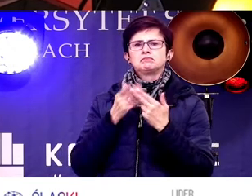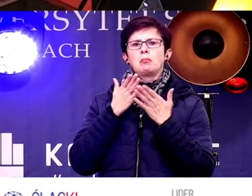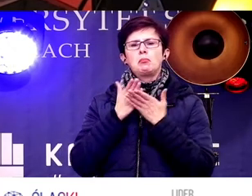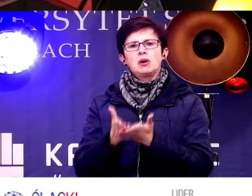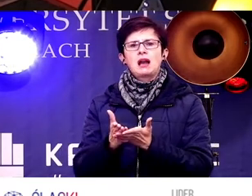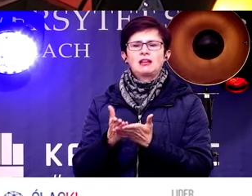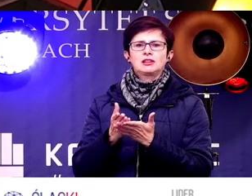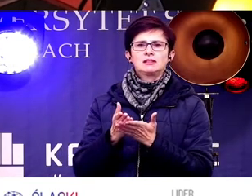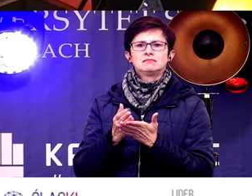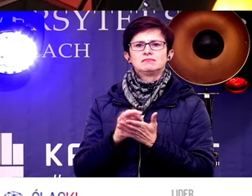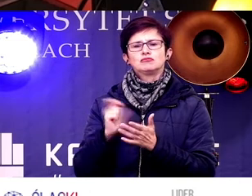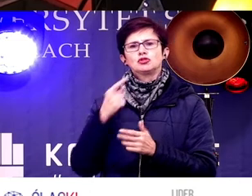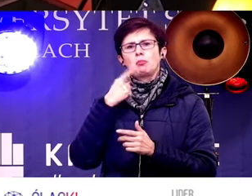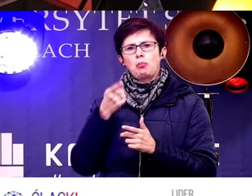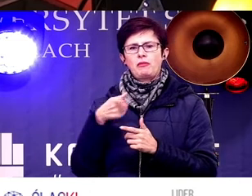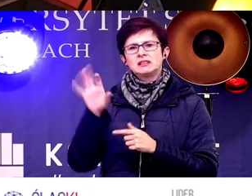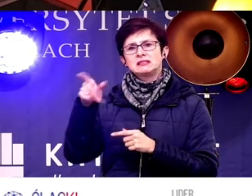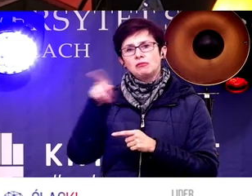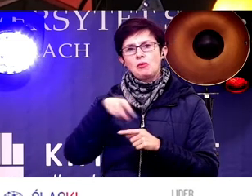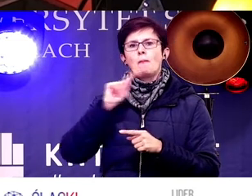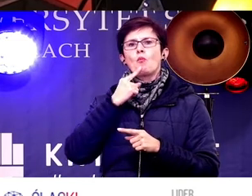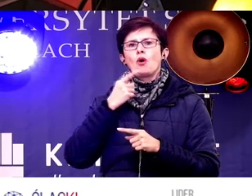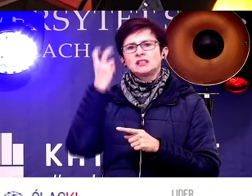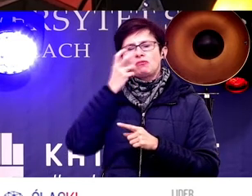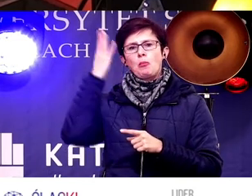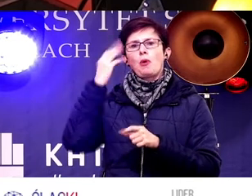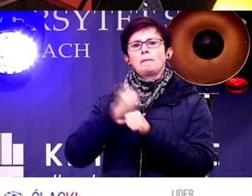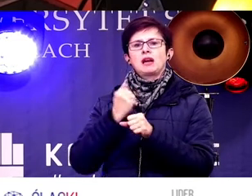przyszłym studentom, czy osobom zainteresowanym pracą w dyplomacji?